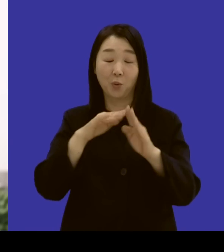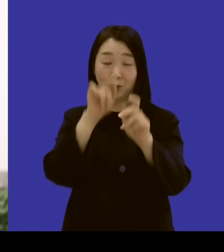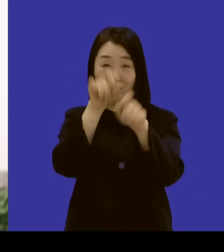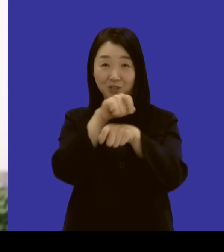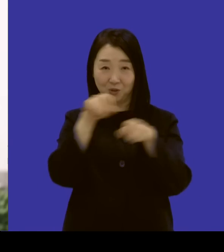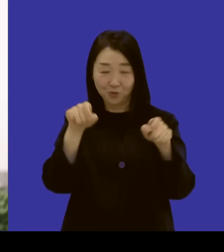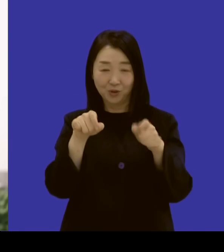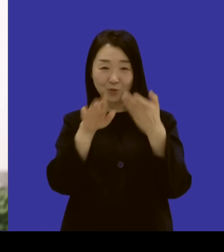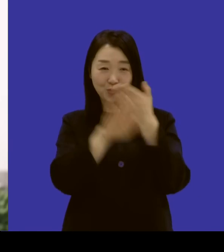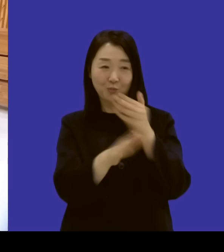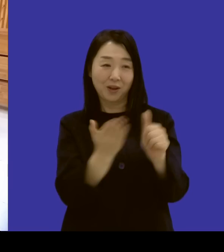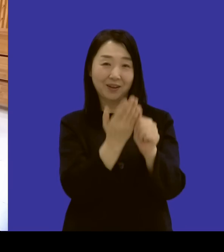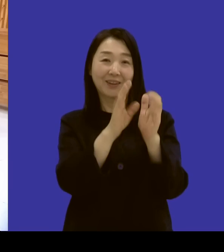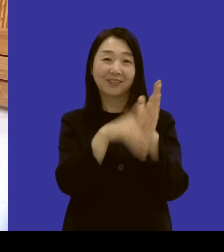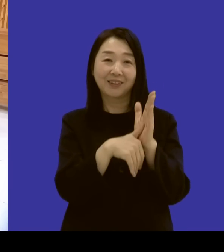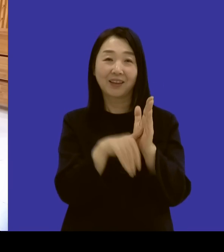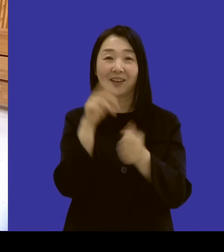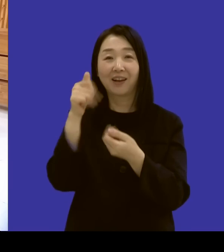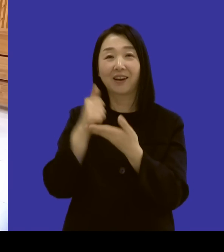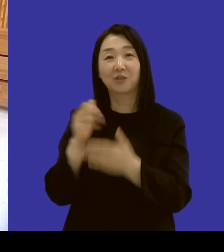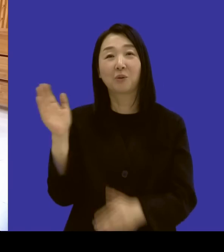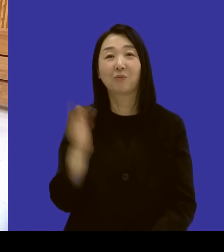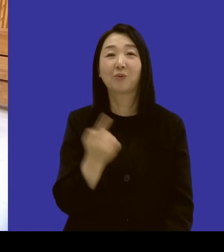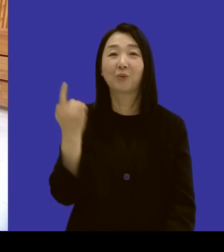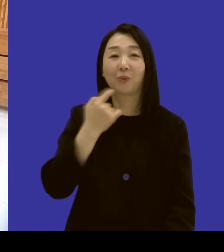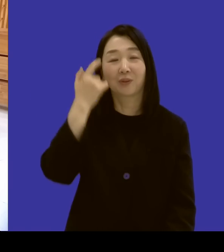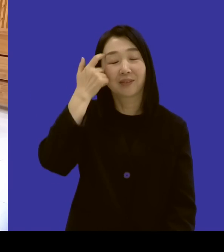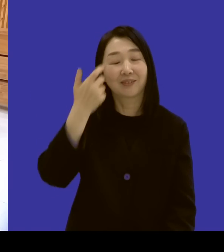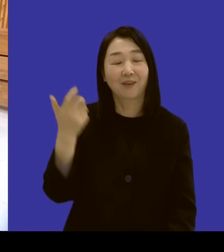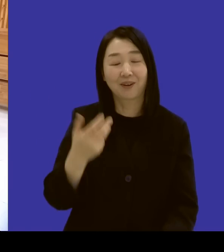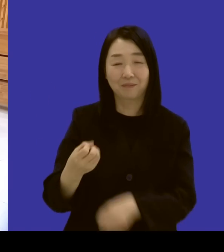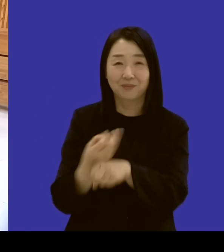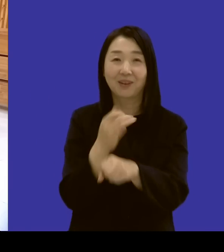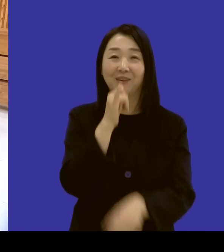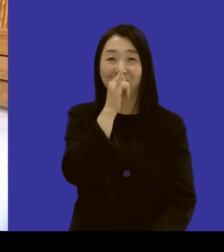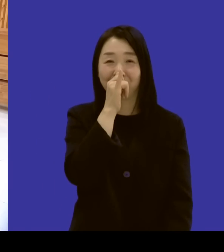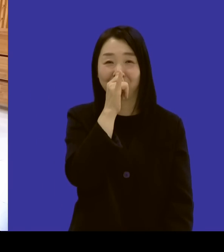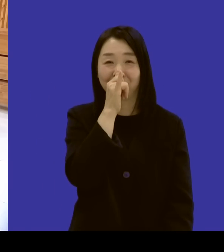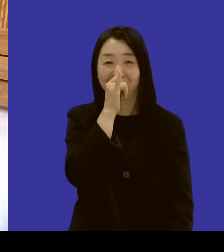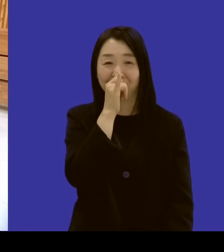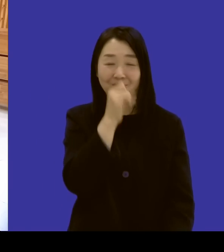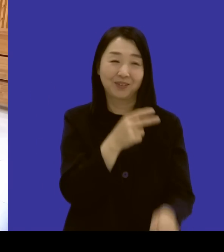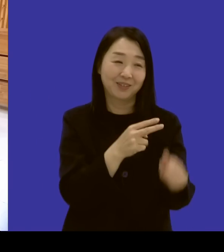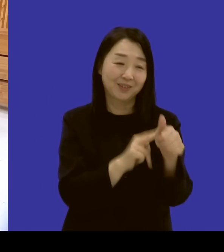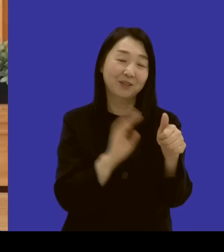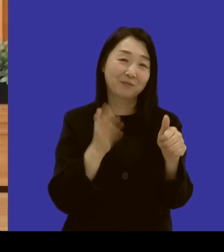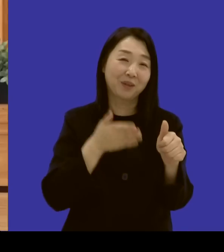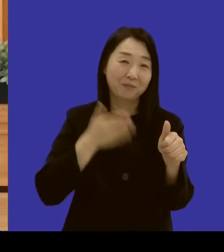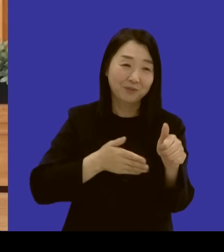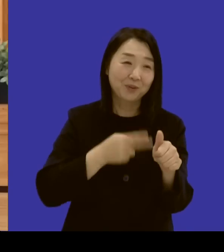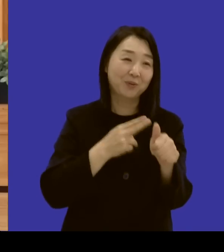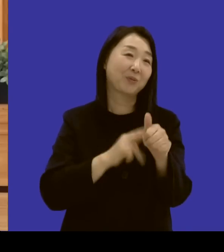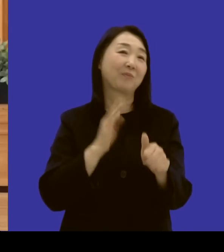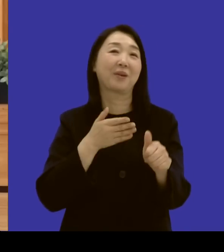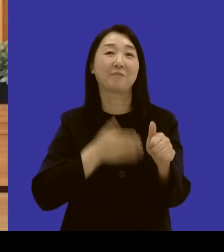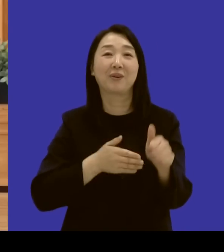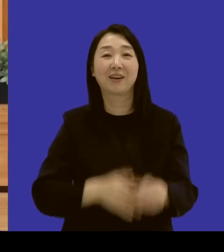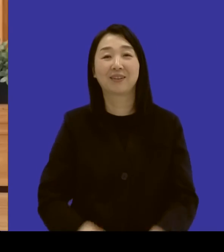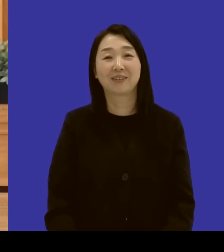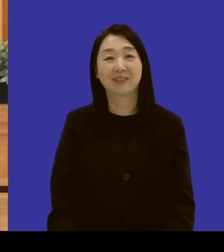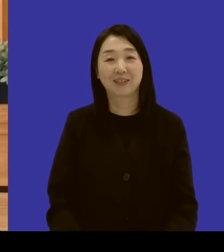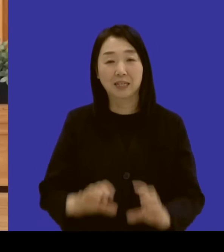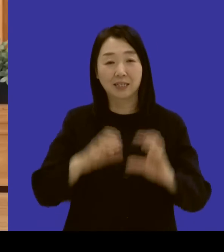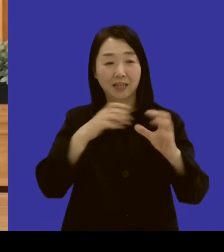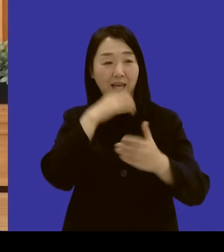많은 후배들 양성하실 때도 그런 하나님으로부터 오는 영감을 전해줄 수 있는 선생님이 돼주시고 교수님이 돼주셔서